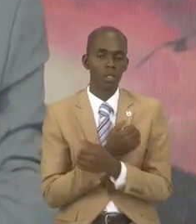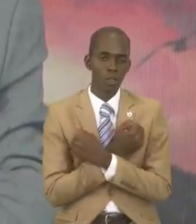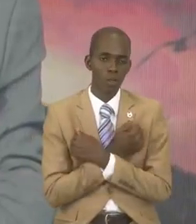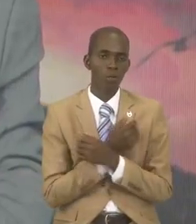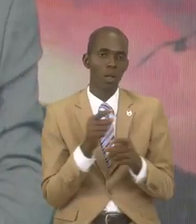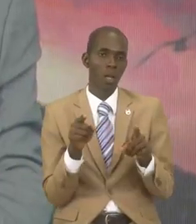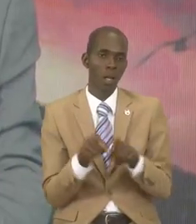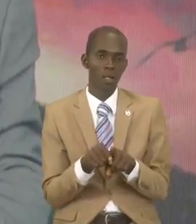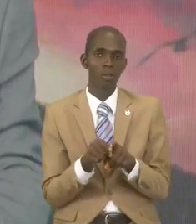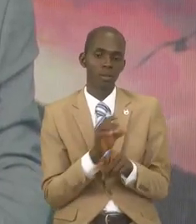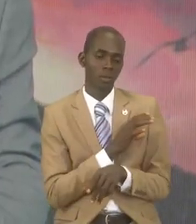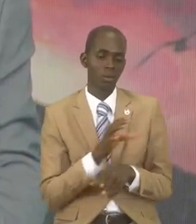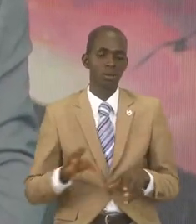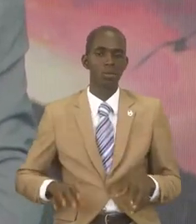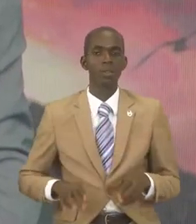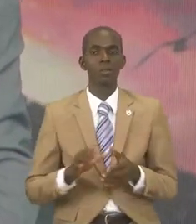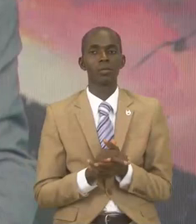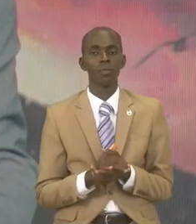comme Christ.